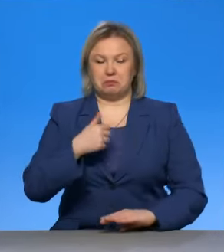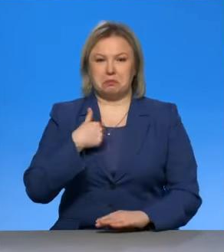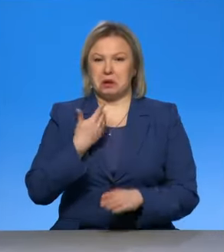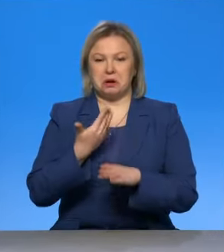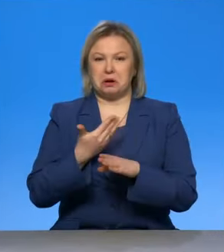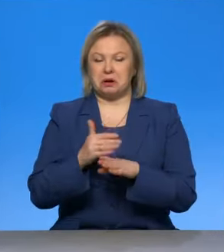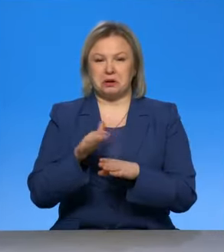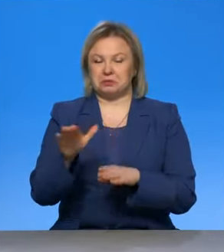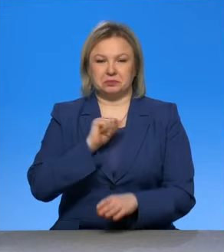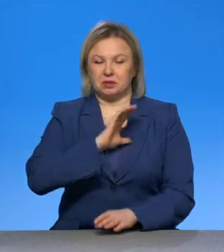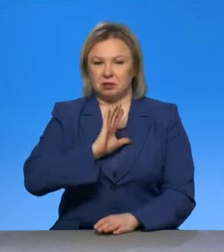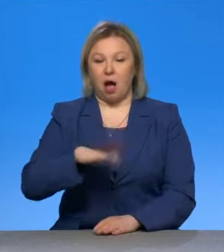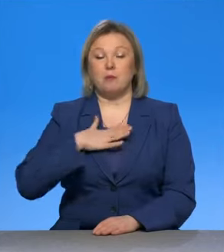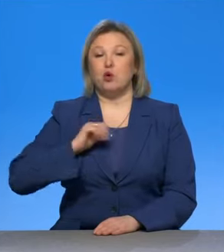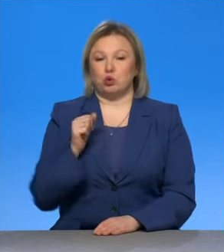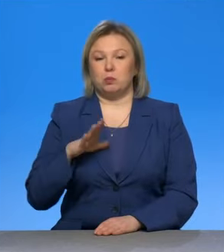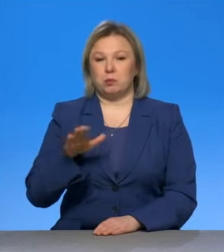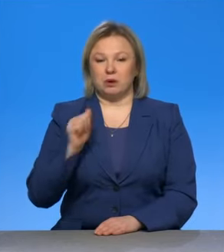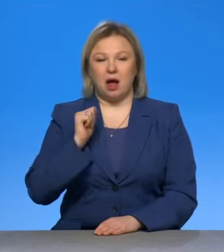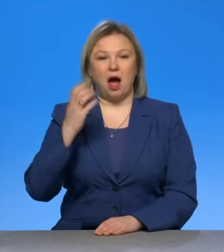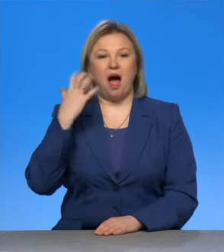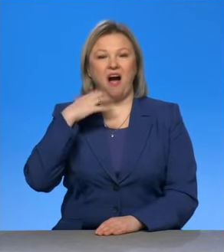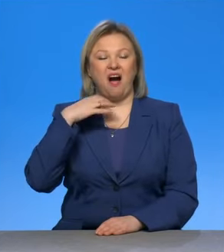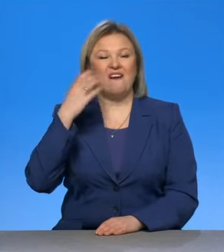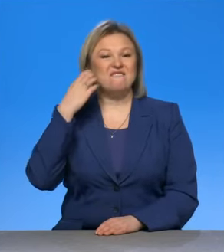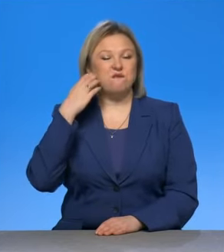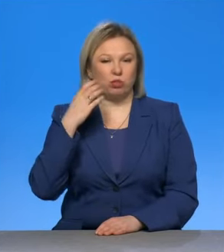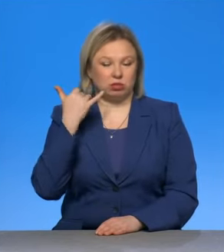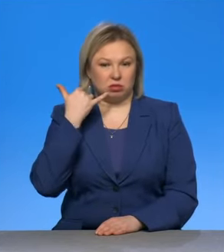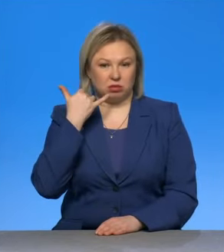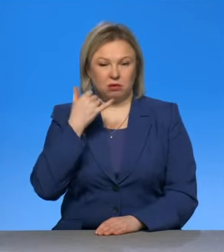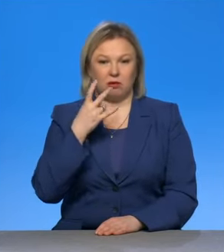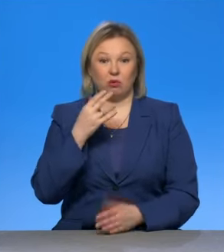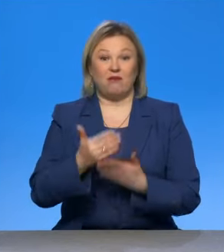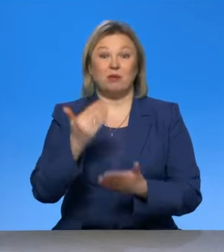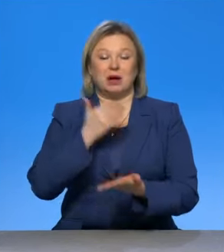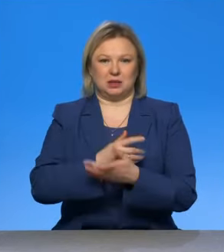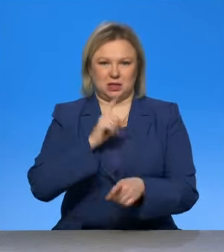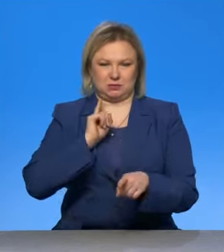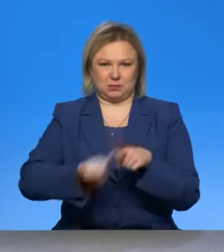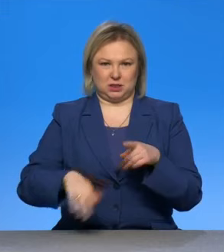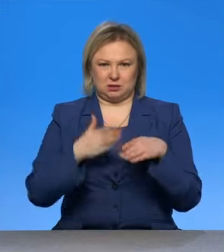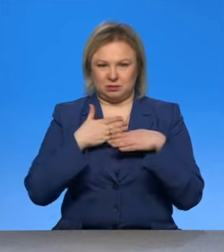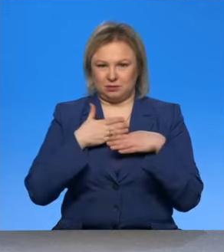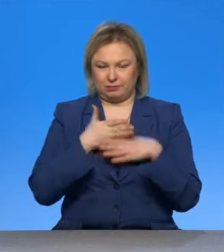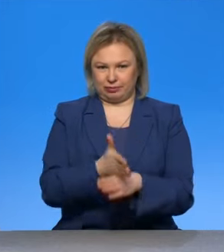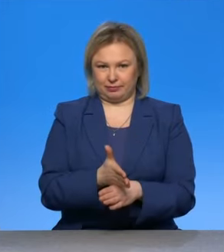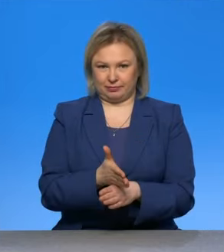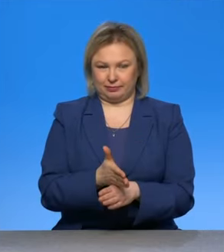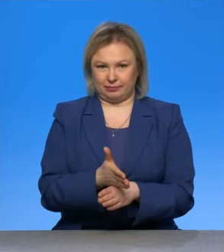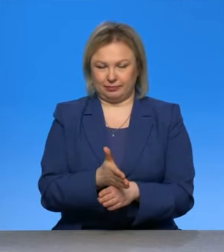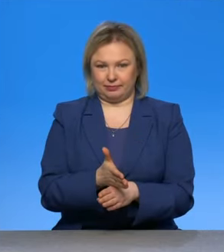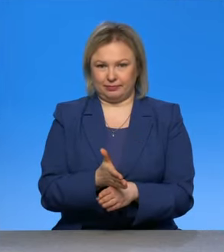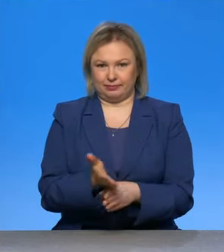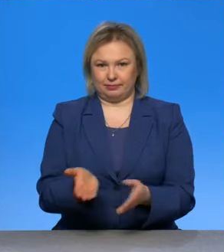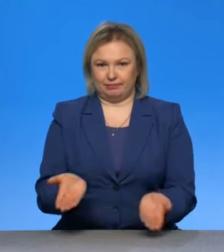друг брал на iPhone, но впоследствии его, ну, быстро разбил, то есть, ну, буквально просто так